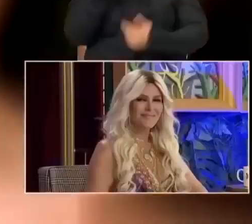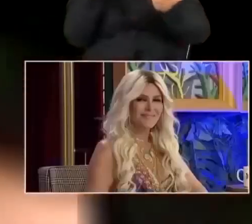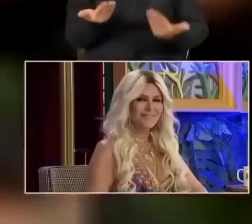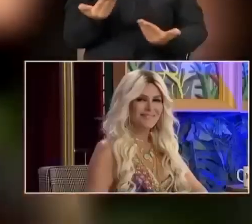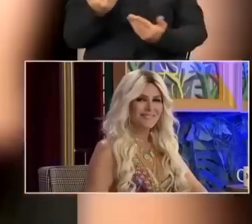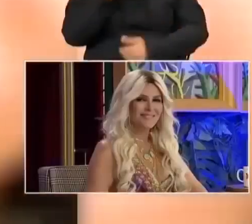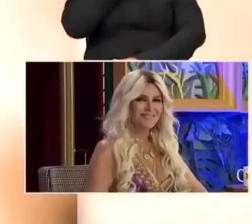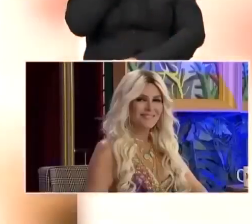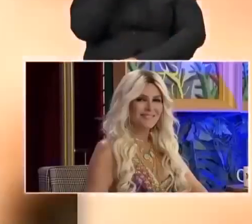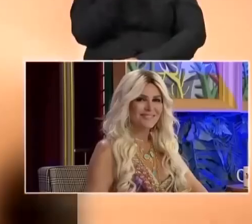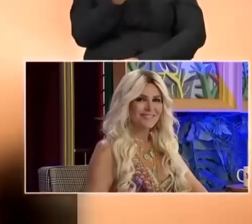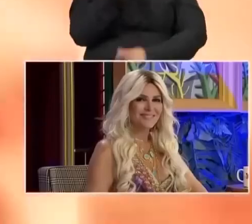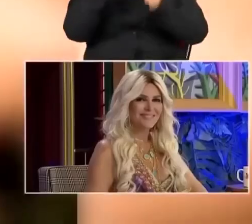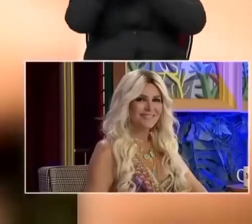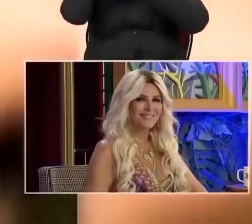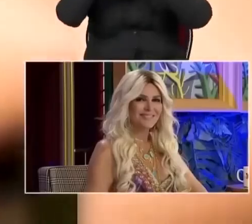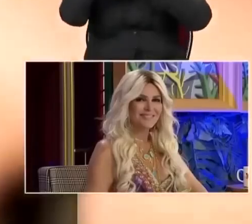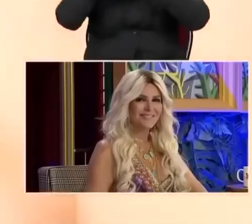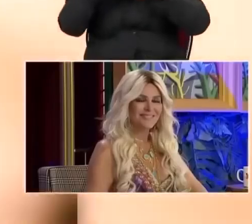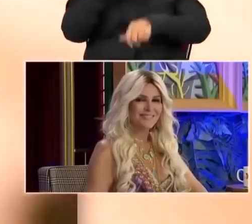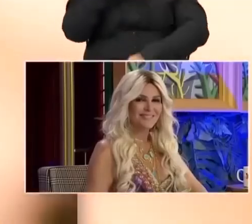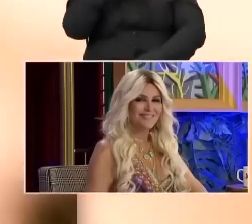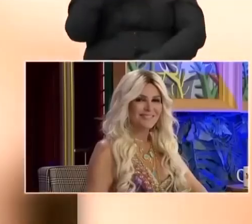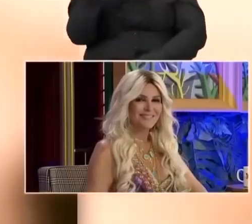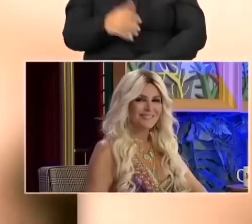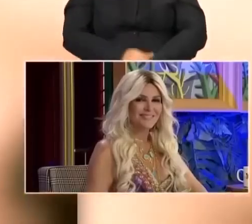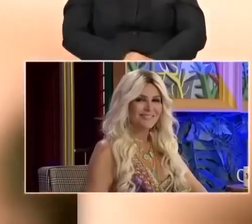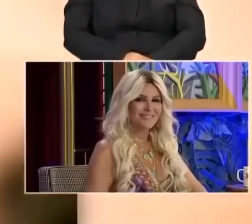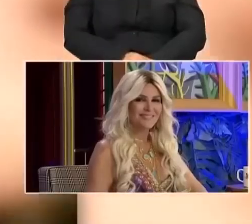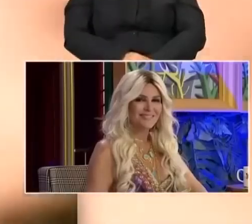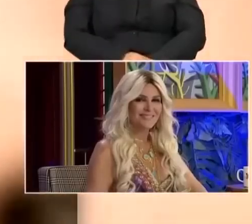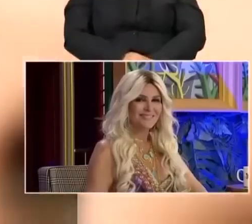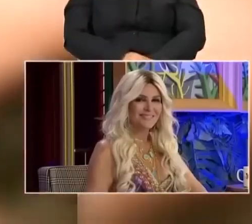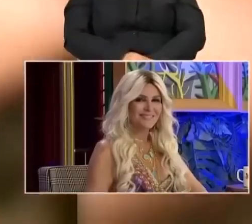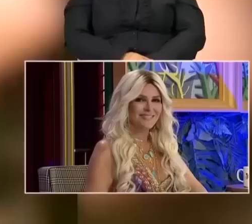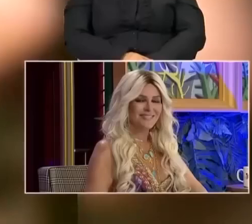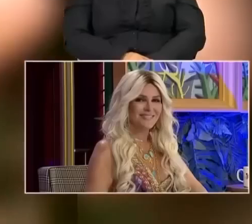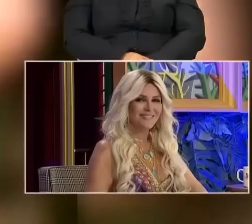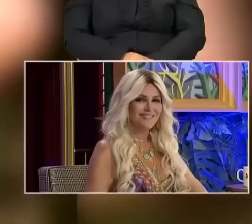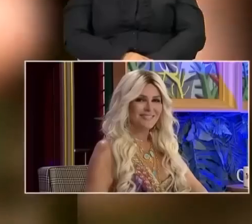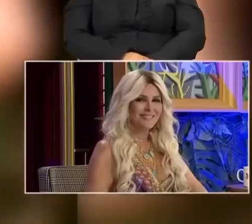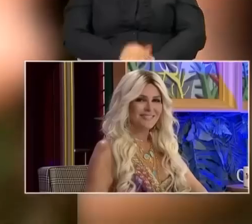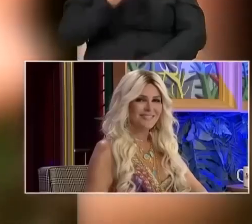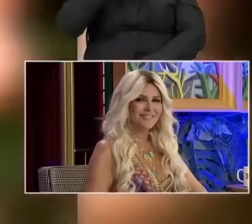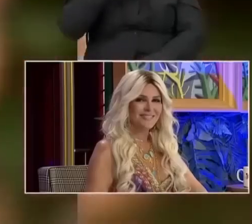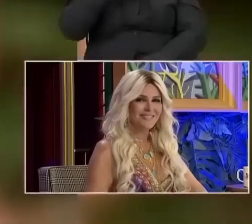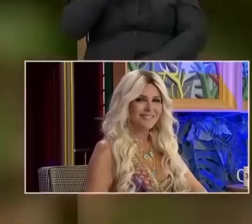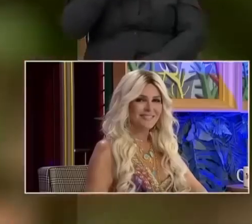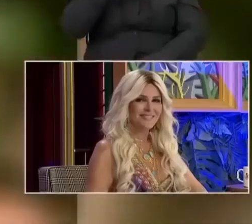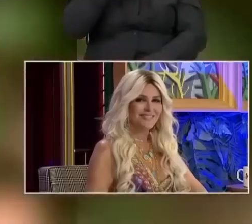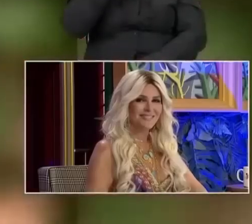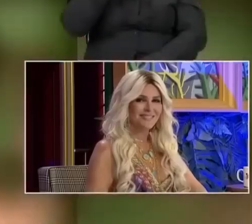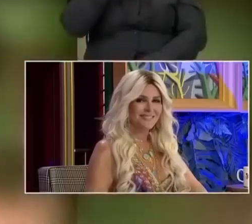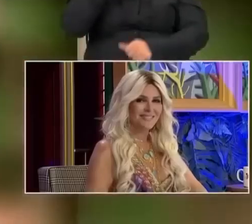Yes. Thank you very much, Bilal. Home tomorrow? Tomorrow morning or evening?